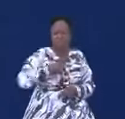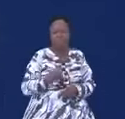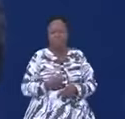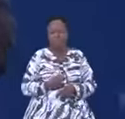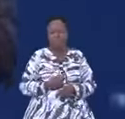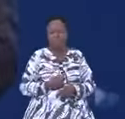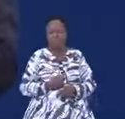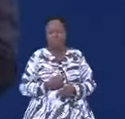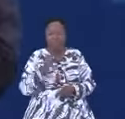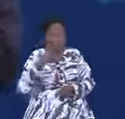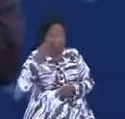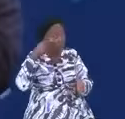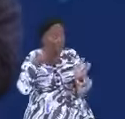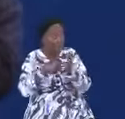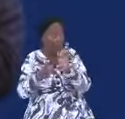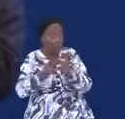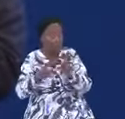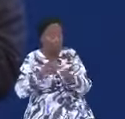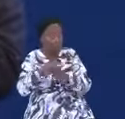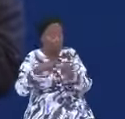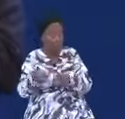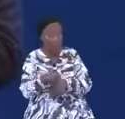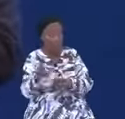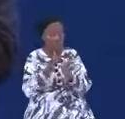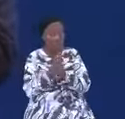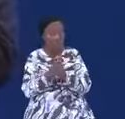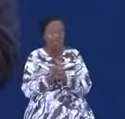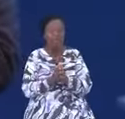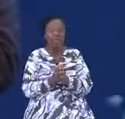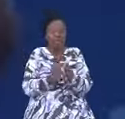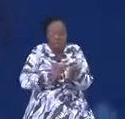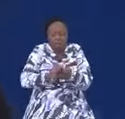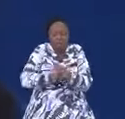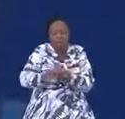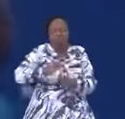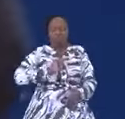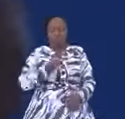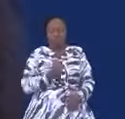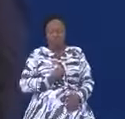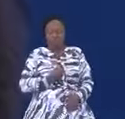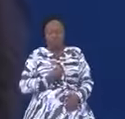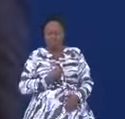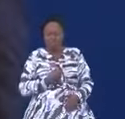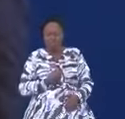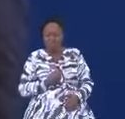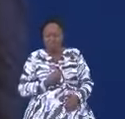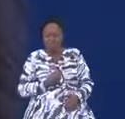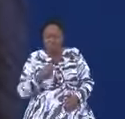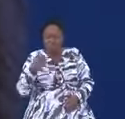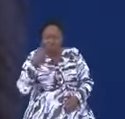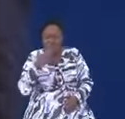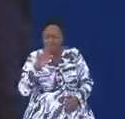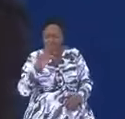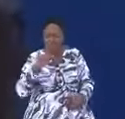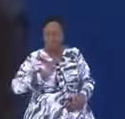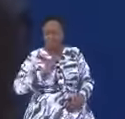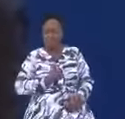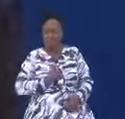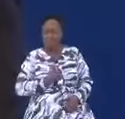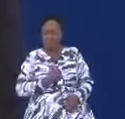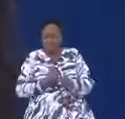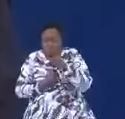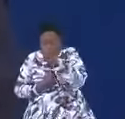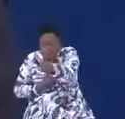purge nom de qui parles tu pas de toi non moi le péché cause